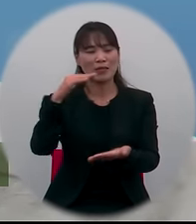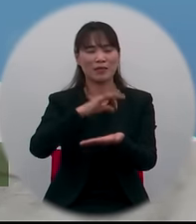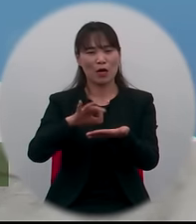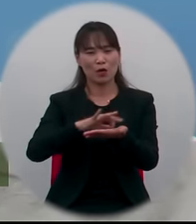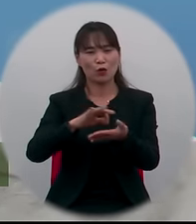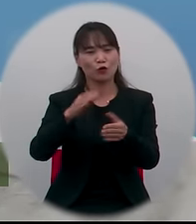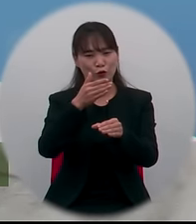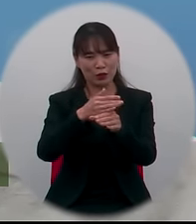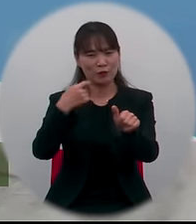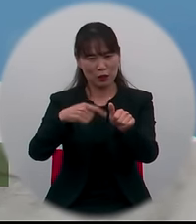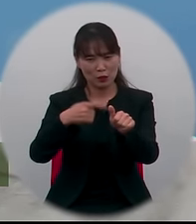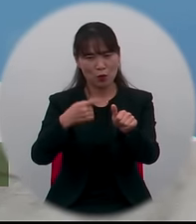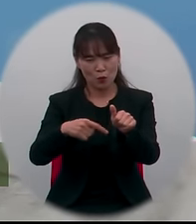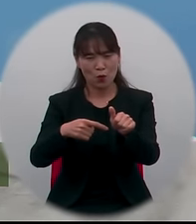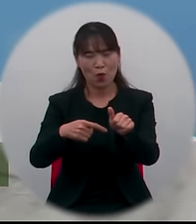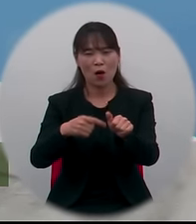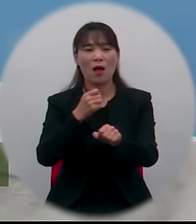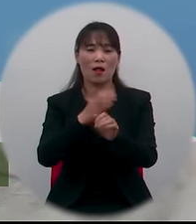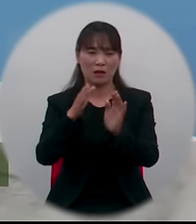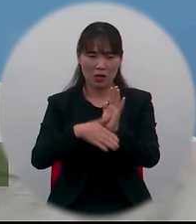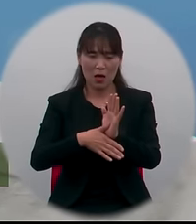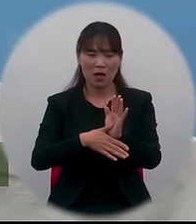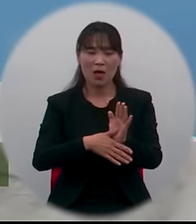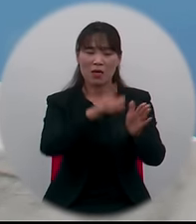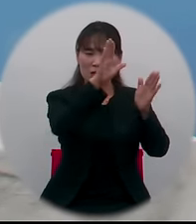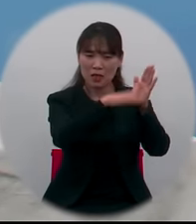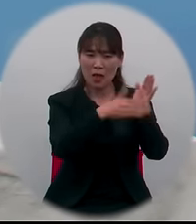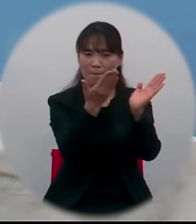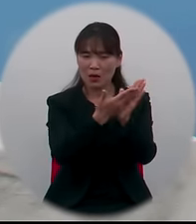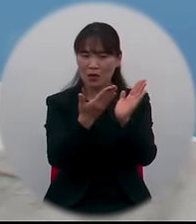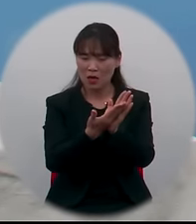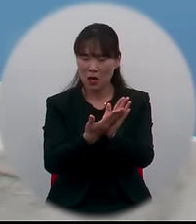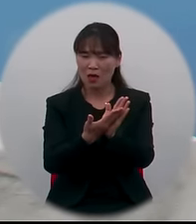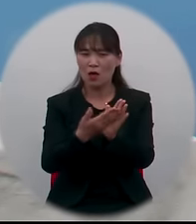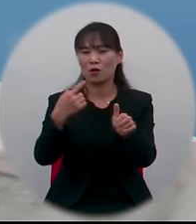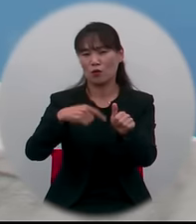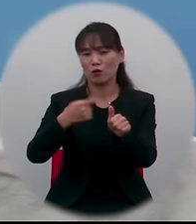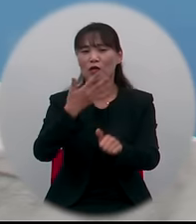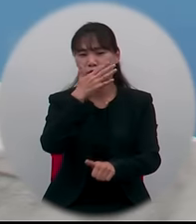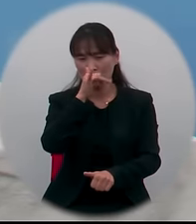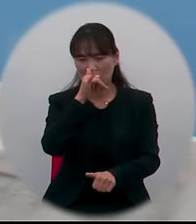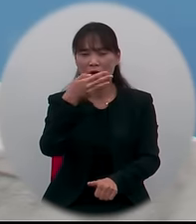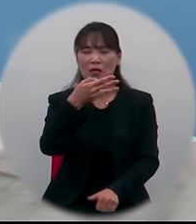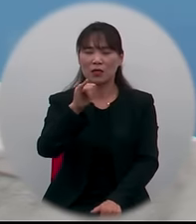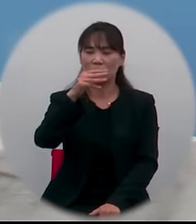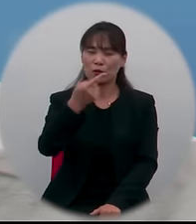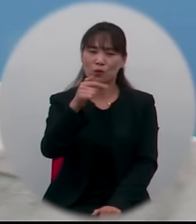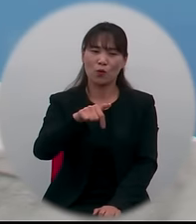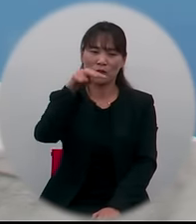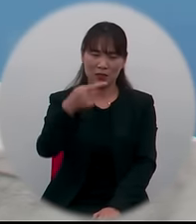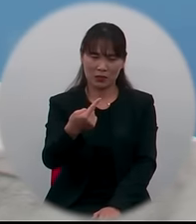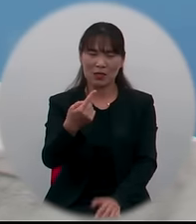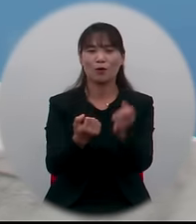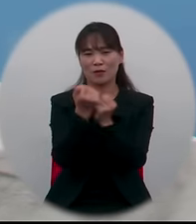스마트폰을 바른 사용 중심의 지도로 이렇게 섞어 가시게 될 때 아주 시기에 맞게 적절한 교육을 하실 수 있다라는 의미에서